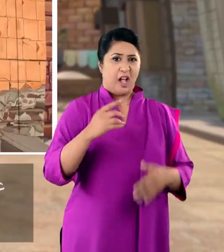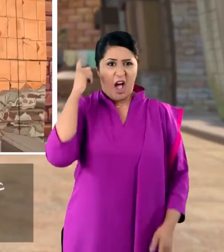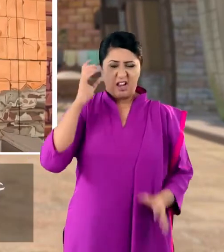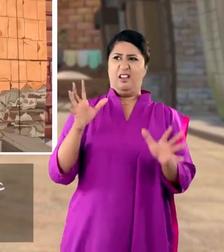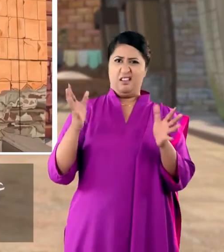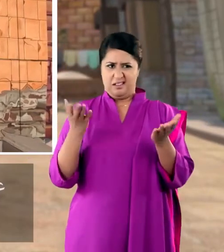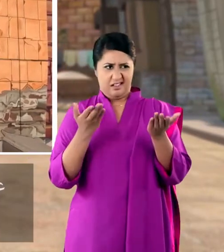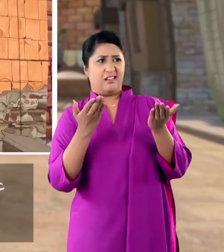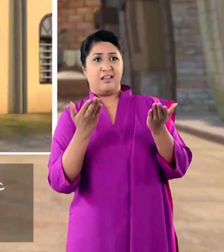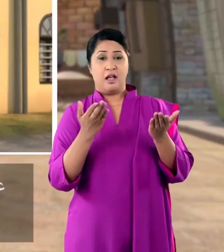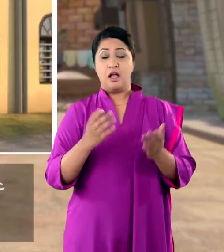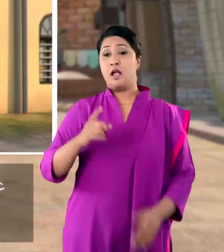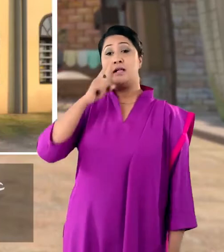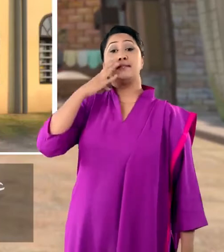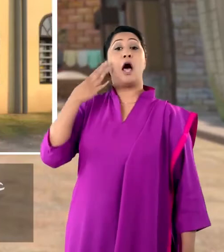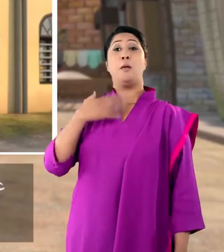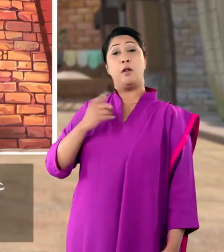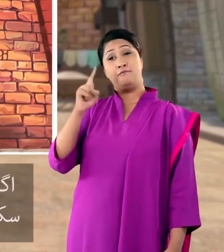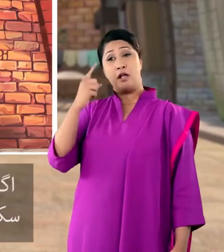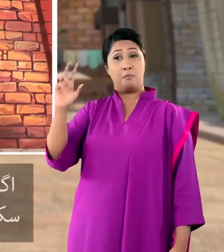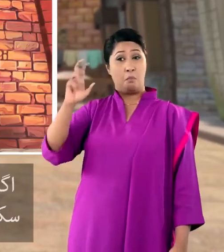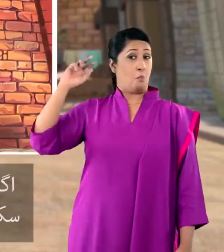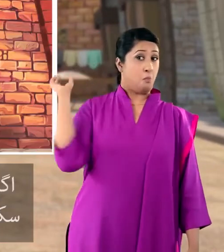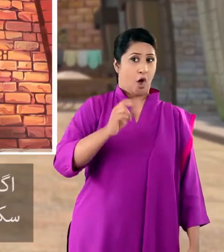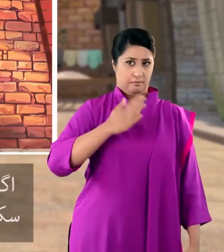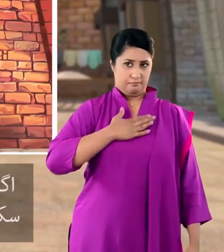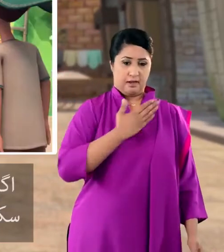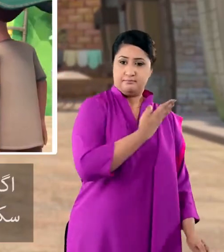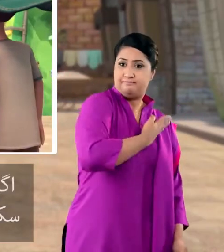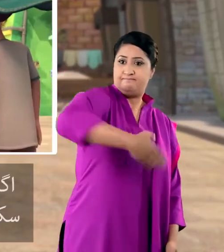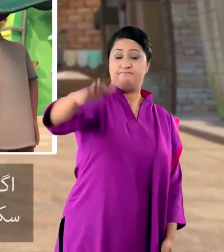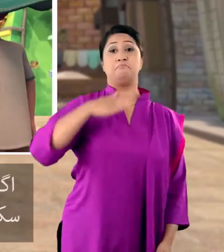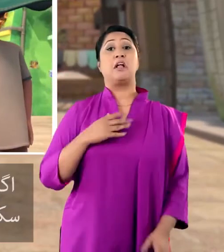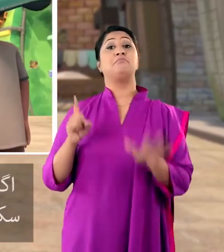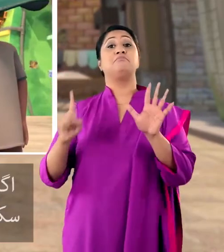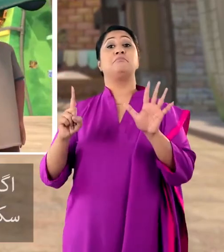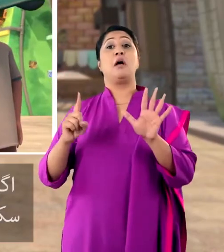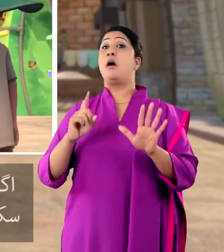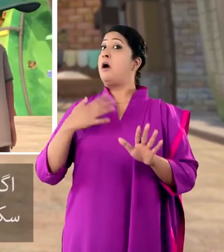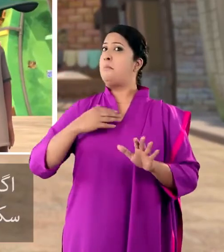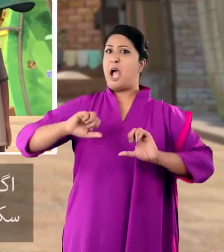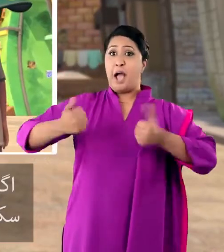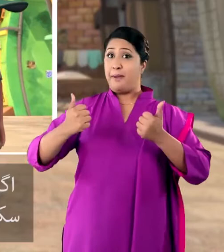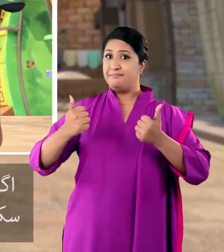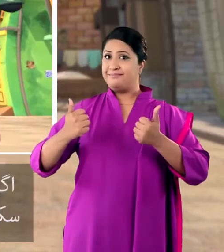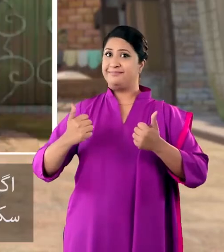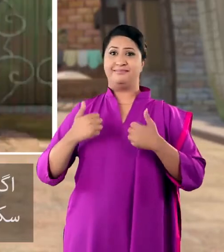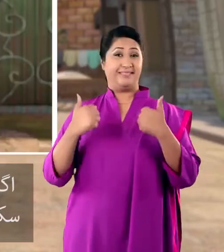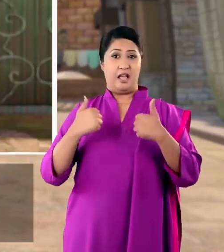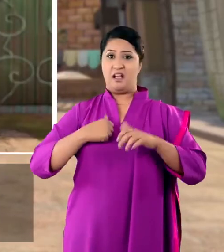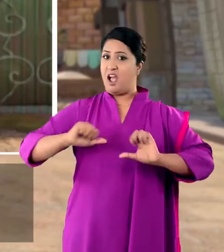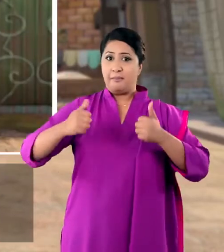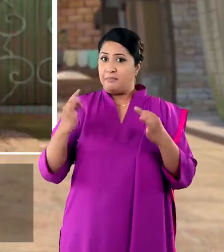क्रिकेट मैच के लिए चैलेंज करती हूँ। क्या? अगर मैं तुम्हारी पहली बॉल पे छक्का ना मार सकी तो मैं क्रिकेट खेलना छोड़ दूंगी।